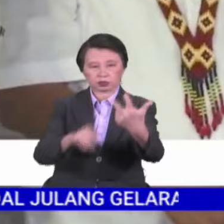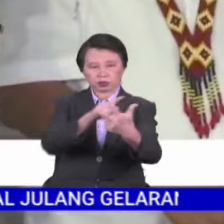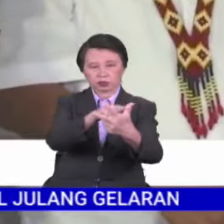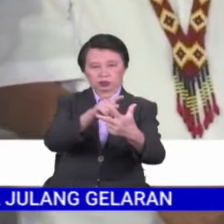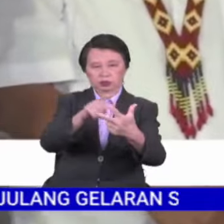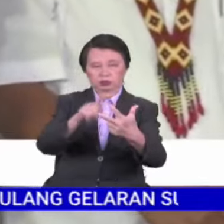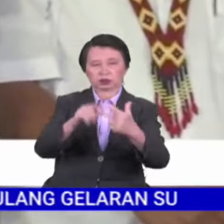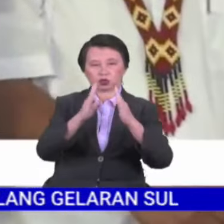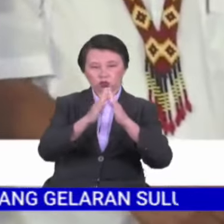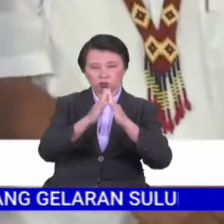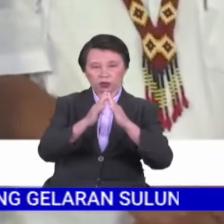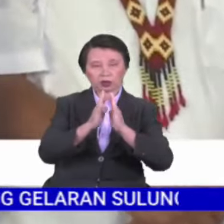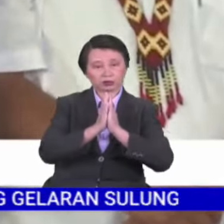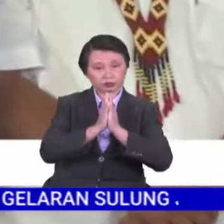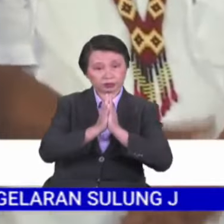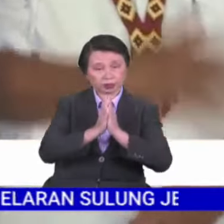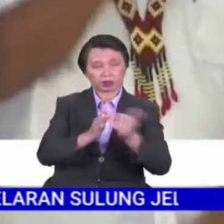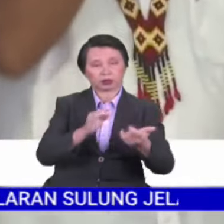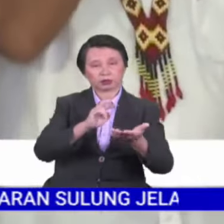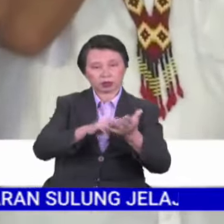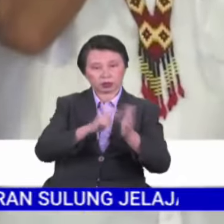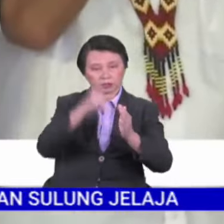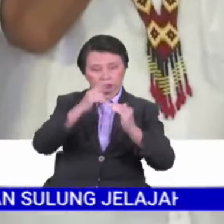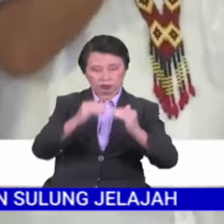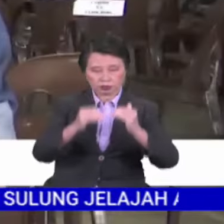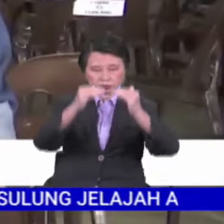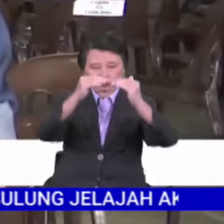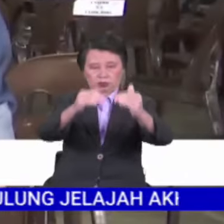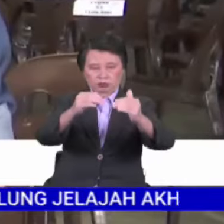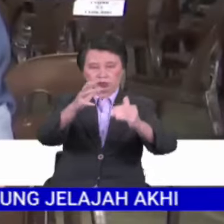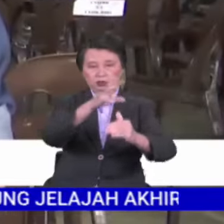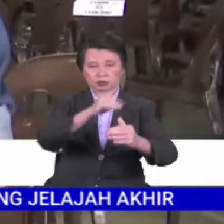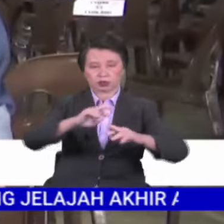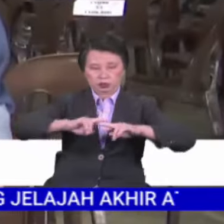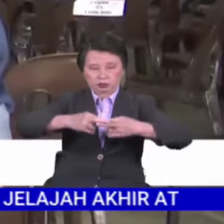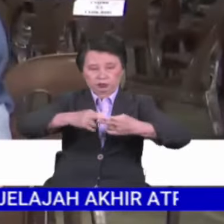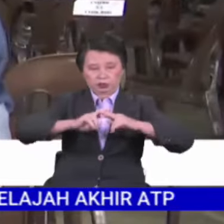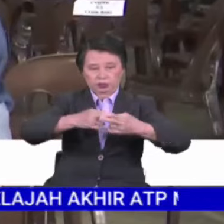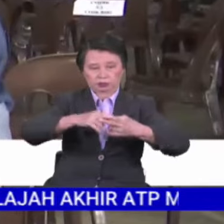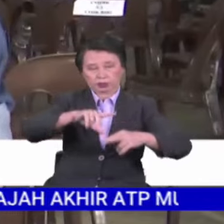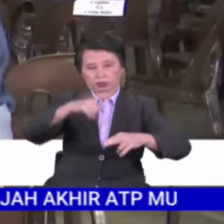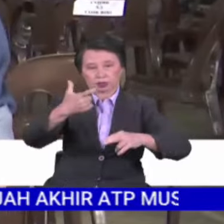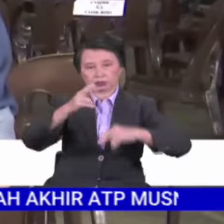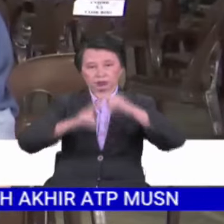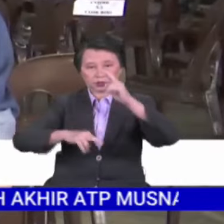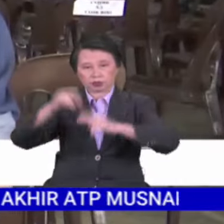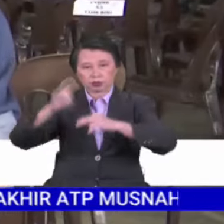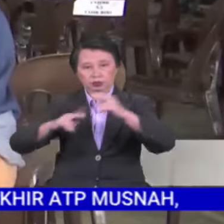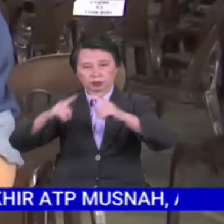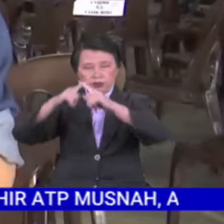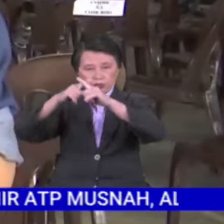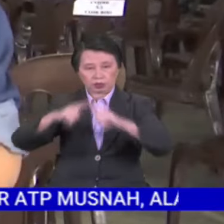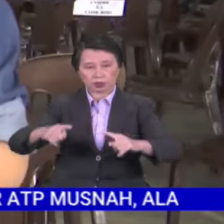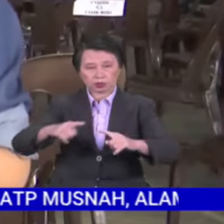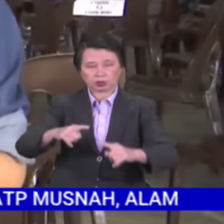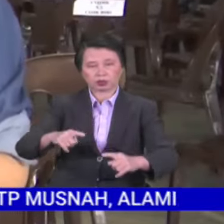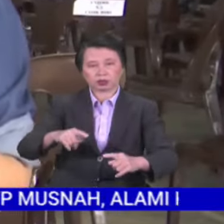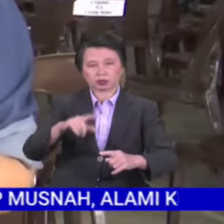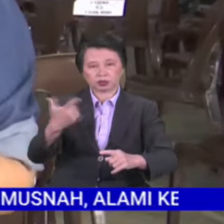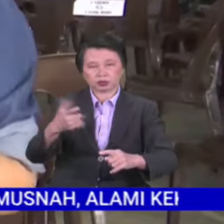rumah ibadat agama-agama lain bertujuan untuk menaik taraf dan membaik pulih selain pembinaan dewan